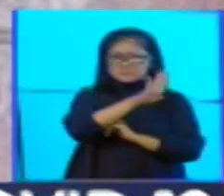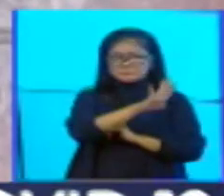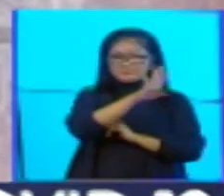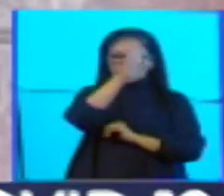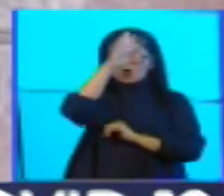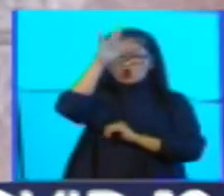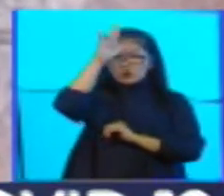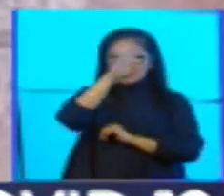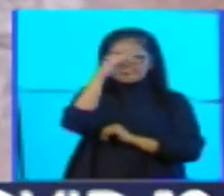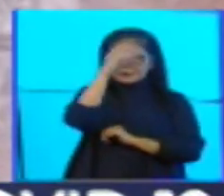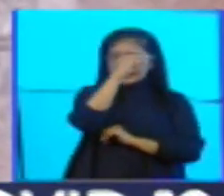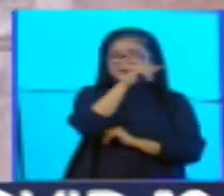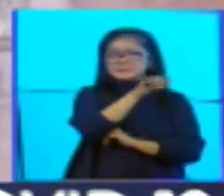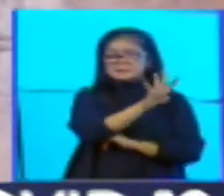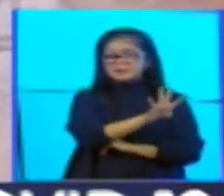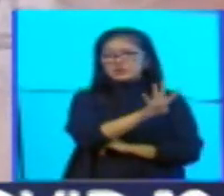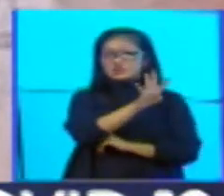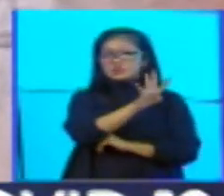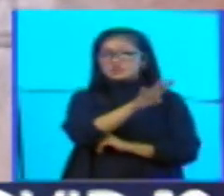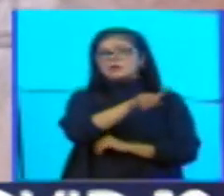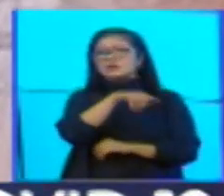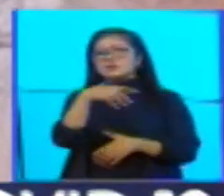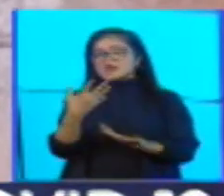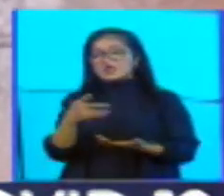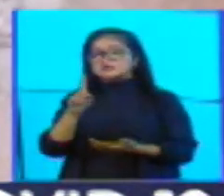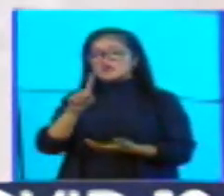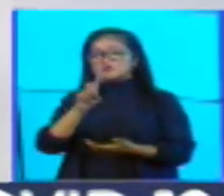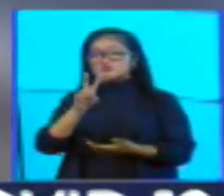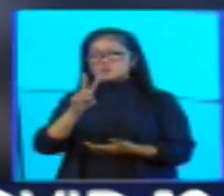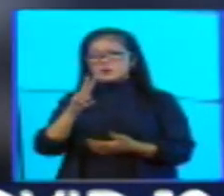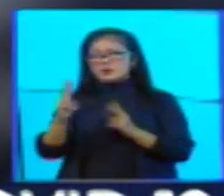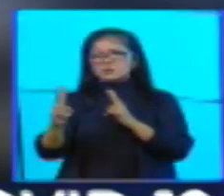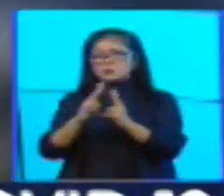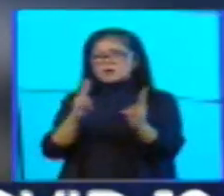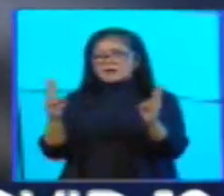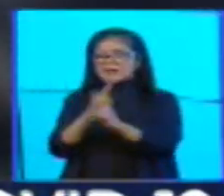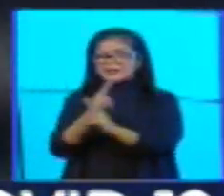itu langsung 2 jam, setelah itu keluar, tidak masuk lagi memberikan perawatan.